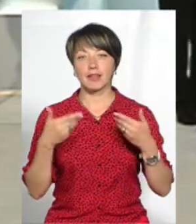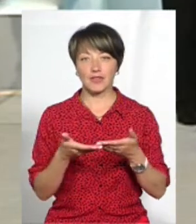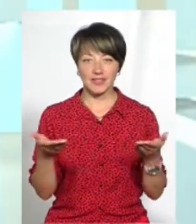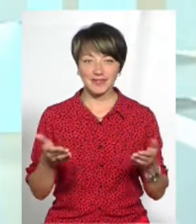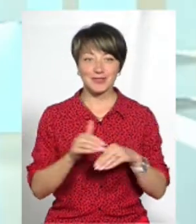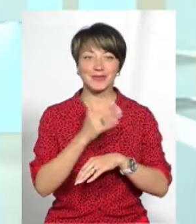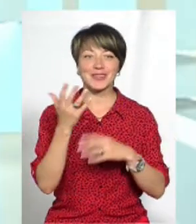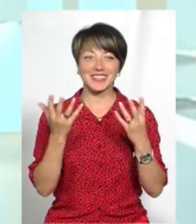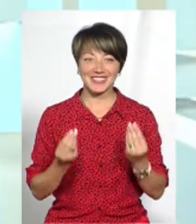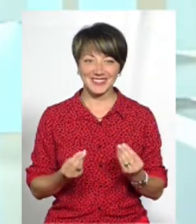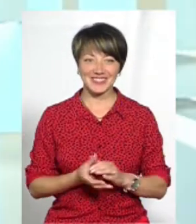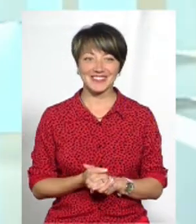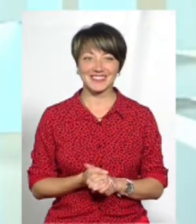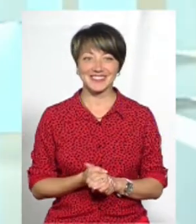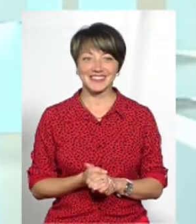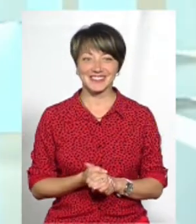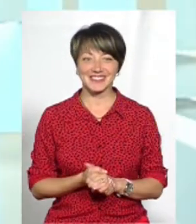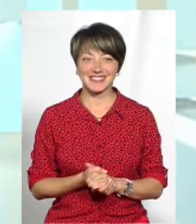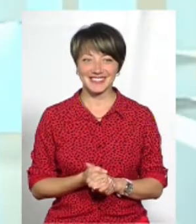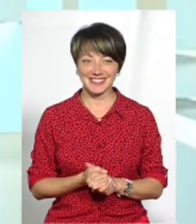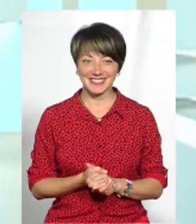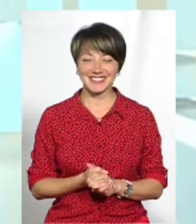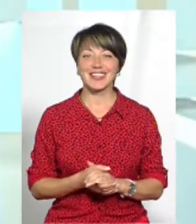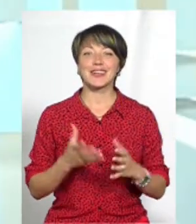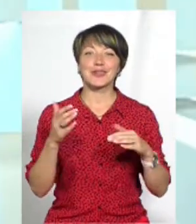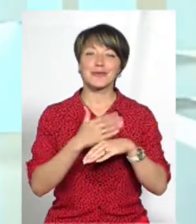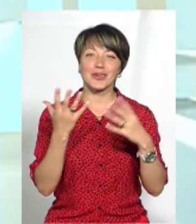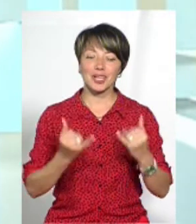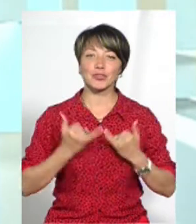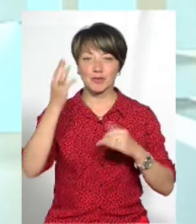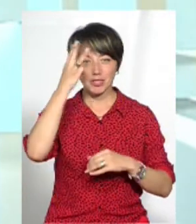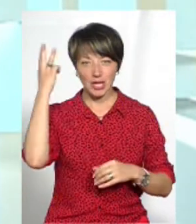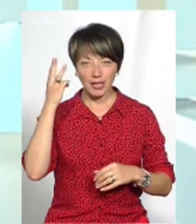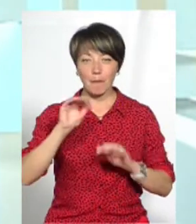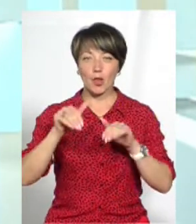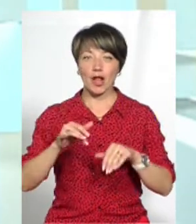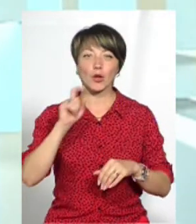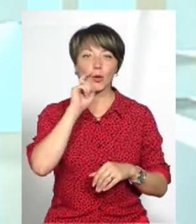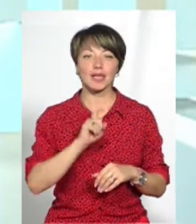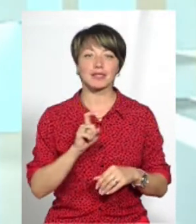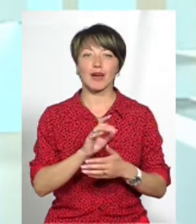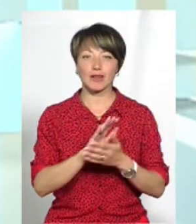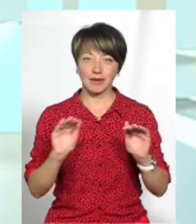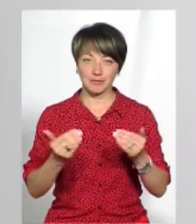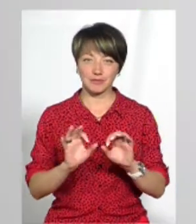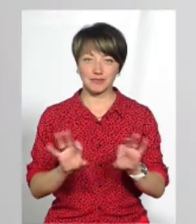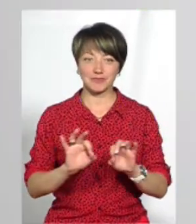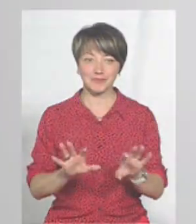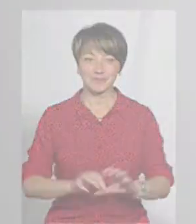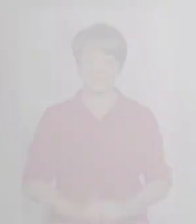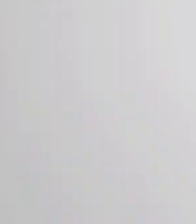дня, шановні хмельничани, подоляни, українці. Коротка візитка і продовжимо.